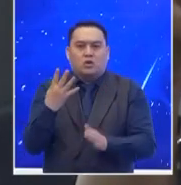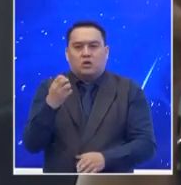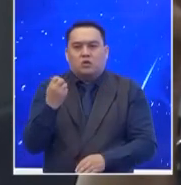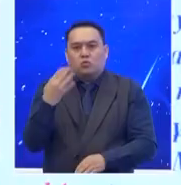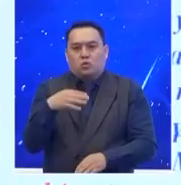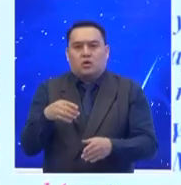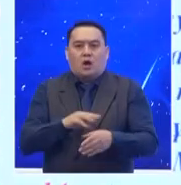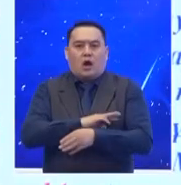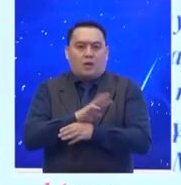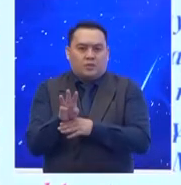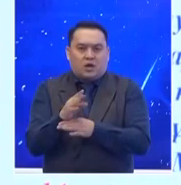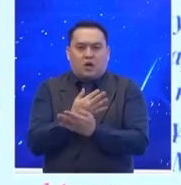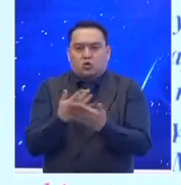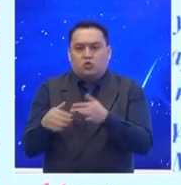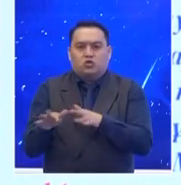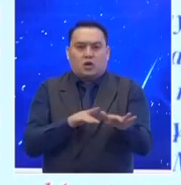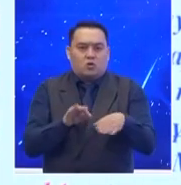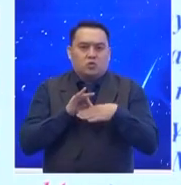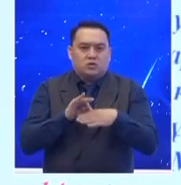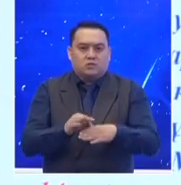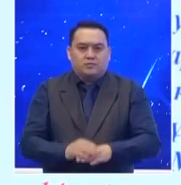394244 адам қамтылған түрлі іс-шара өткізіліпті.